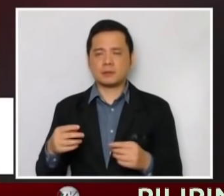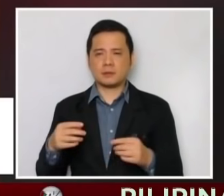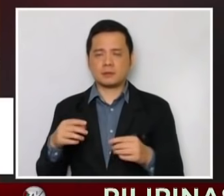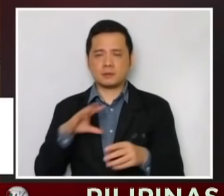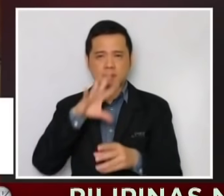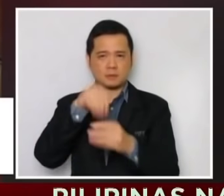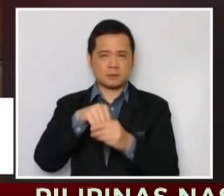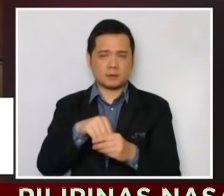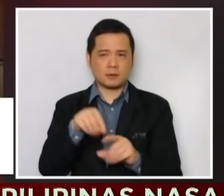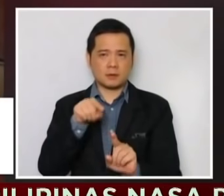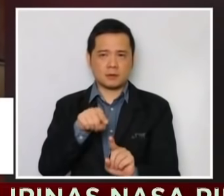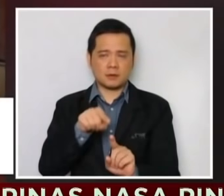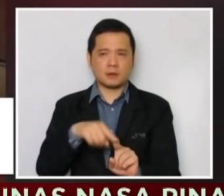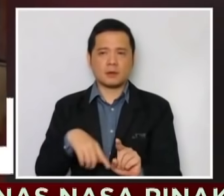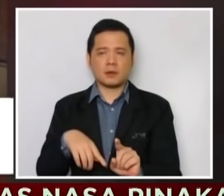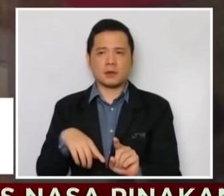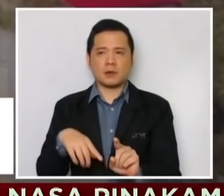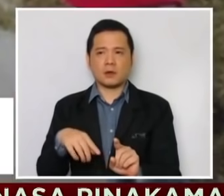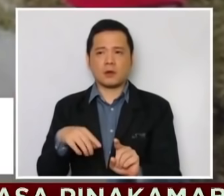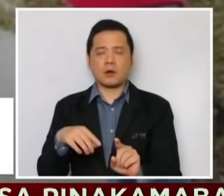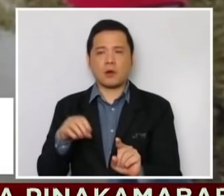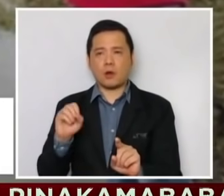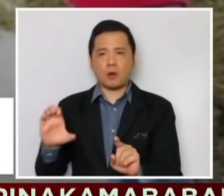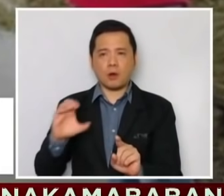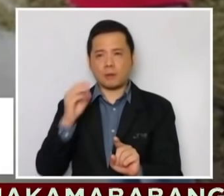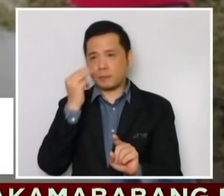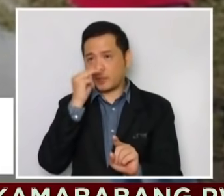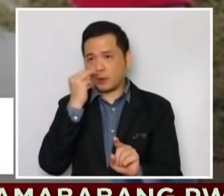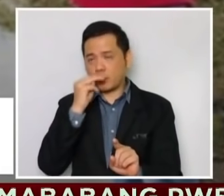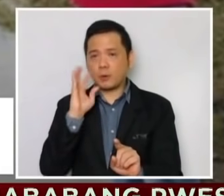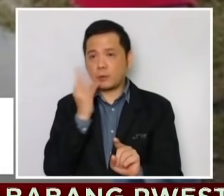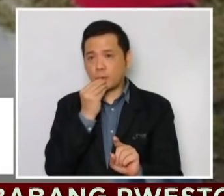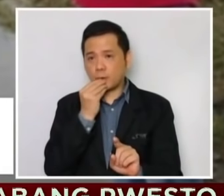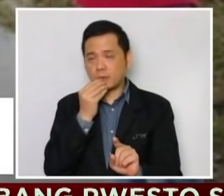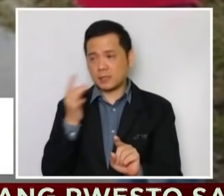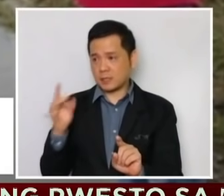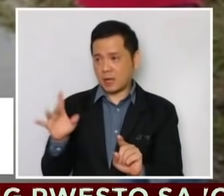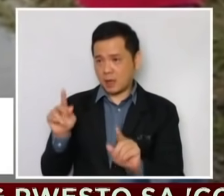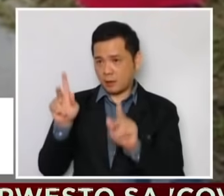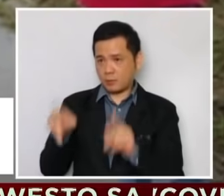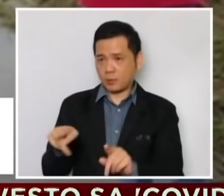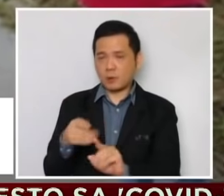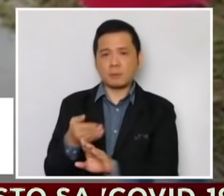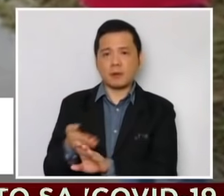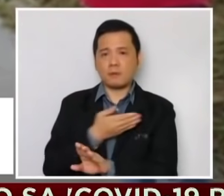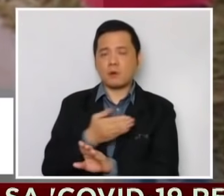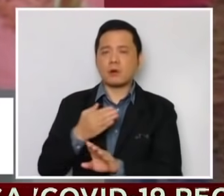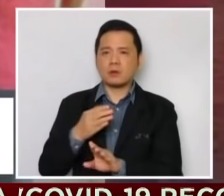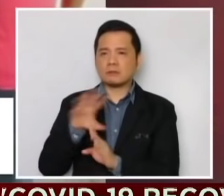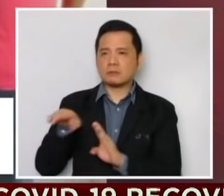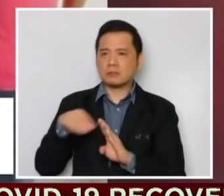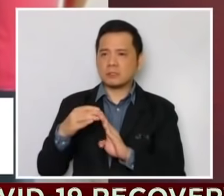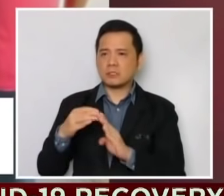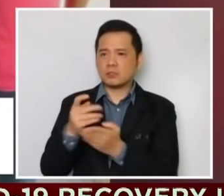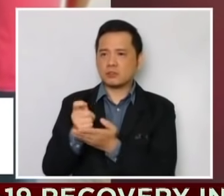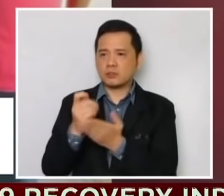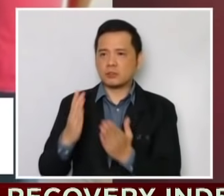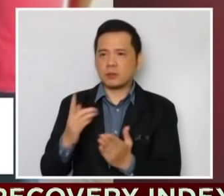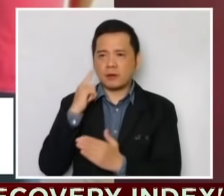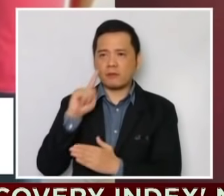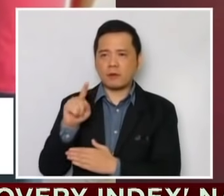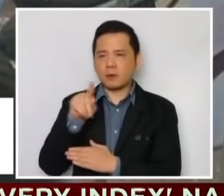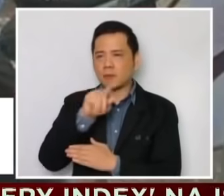kinatawan ng Lone District ng Occidental Mindoro ang kandidatura ng dating City Treasurer ng Pasay City na si